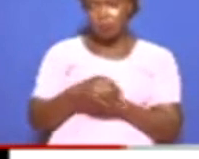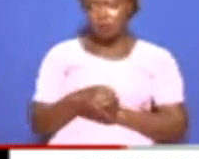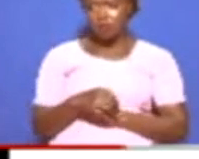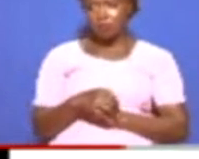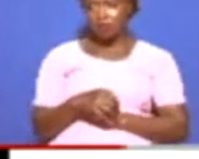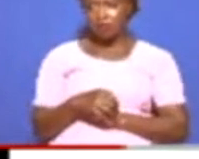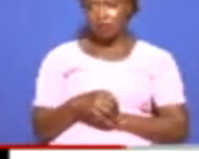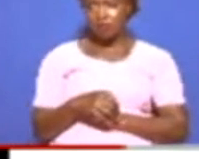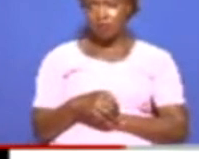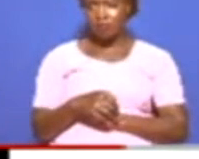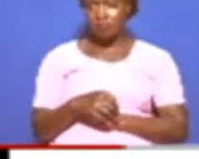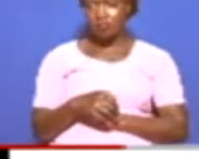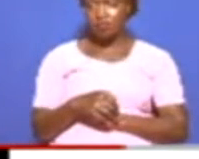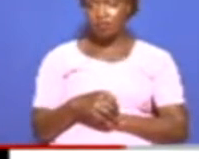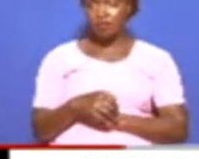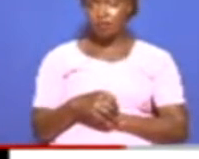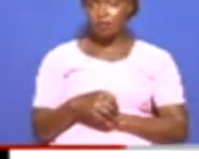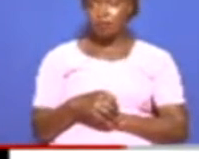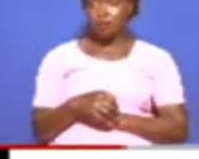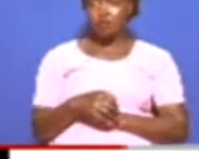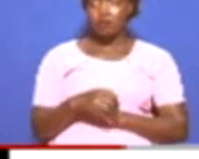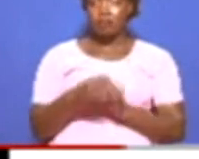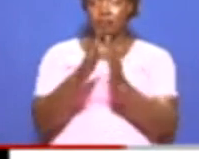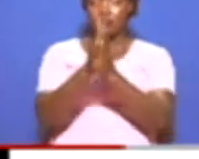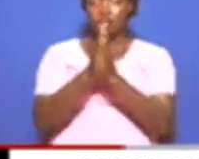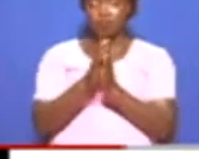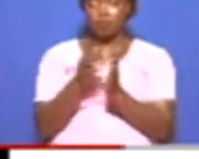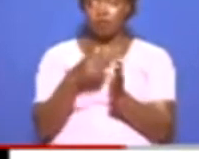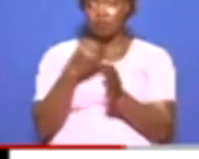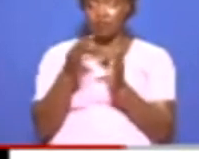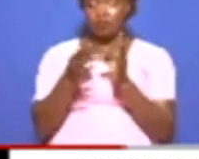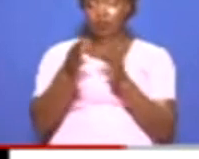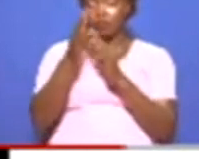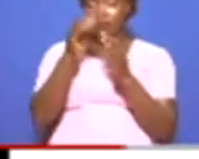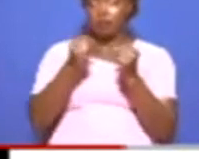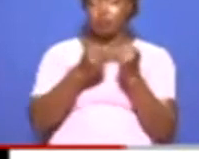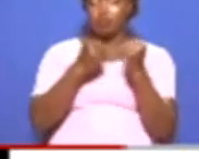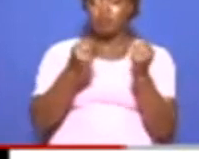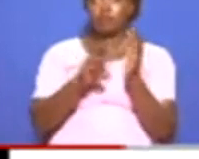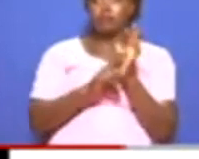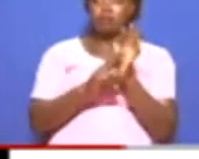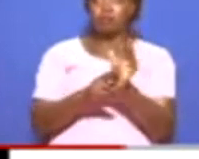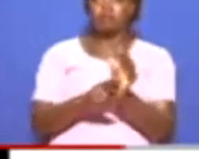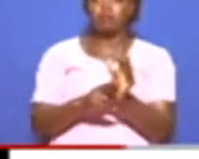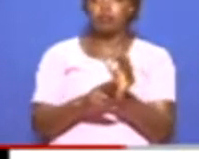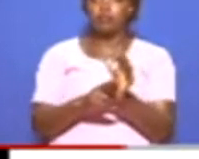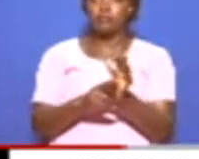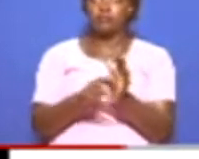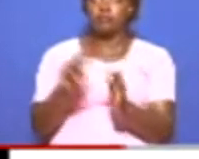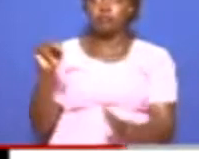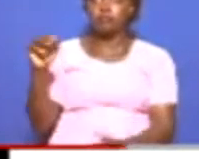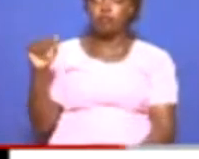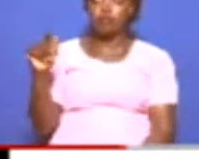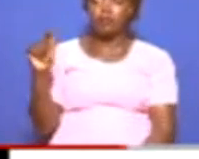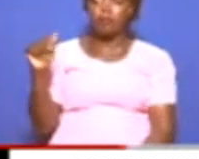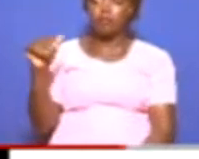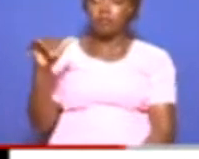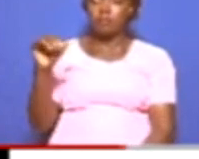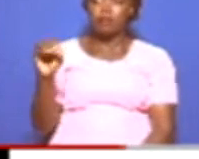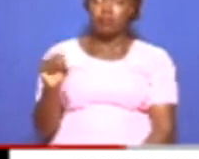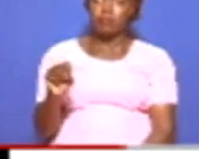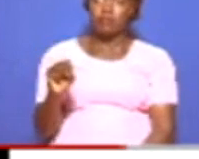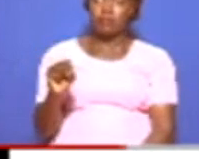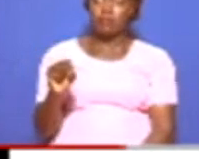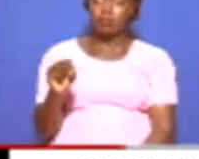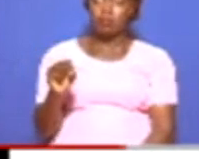Na maombi yangu, Mungu akinipa uwezo, nipate kuwakilisha Matayos katika bunge la 13